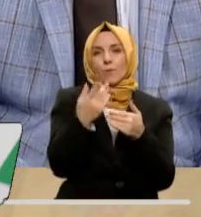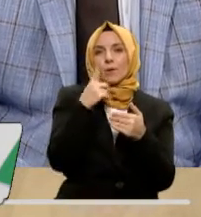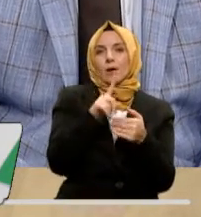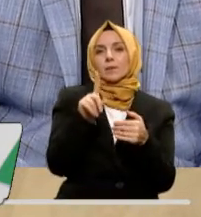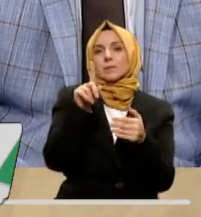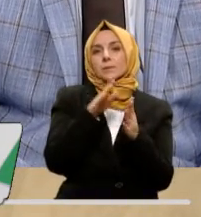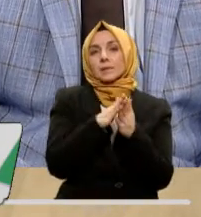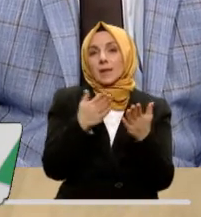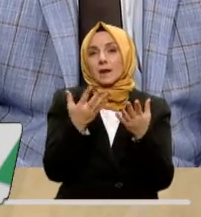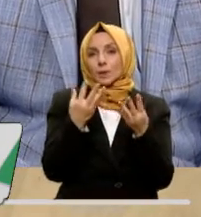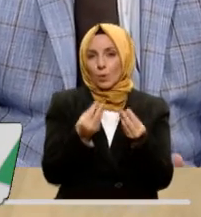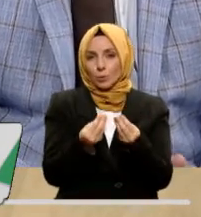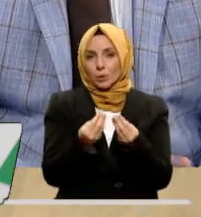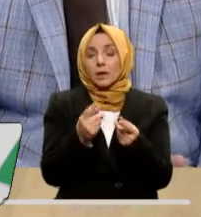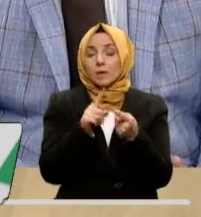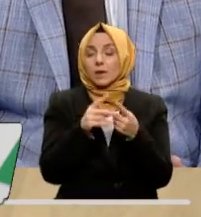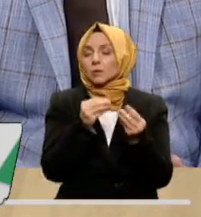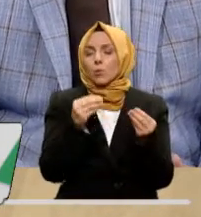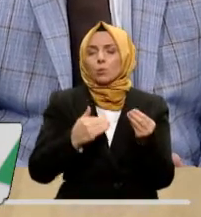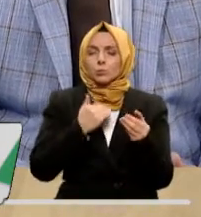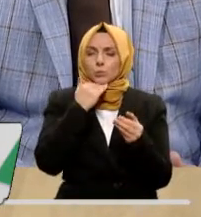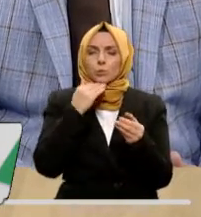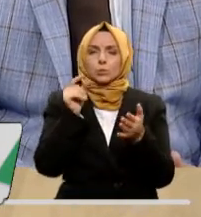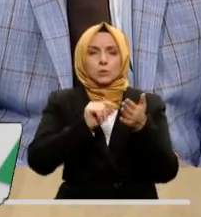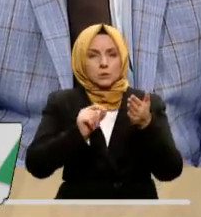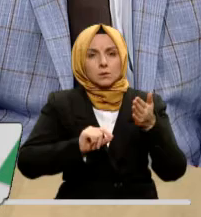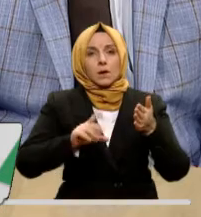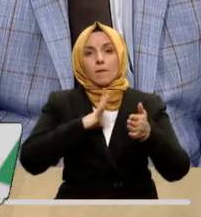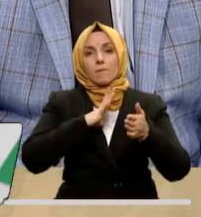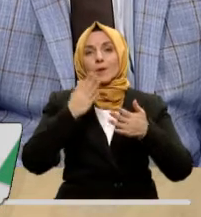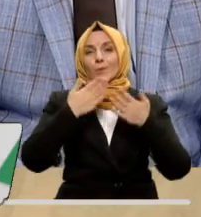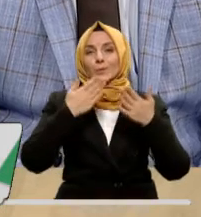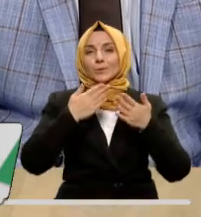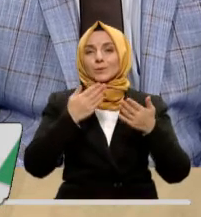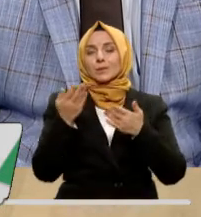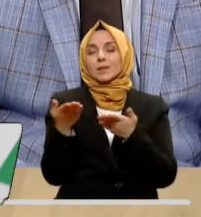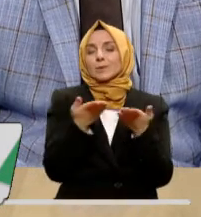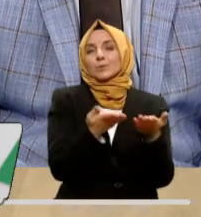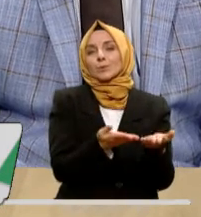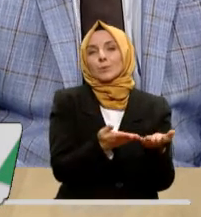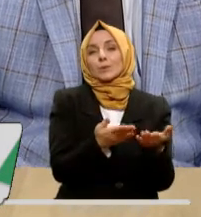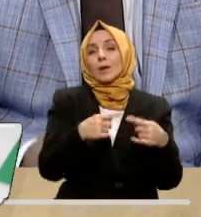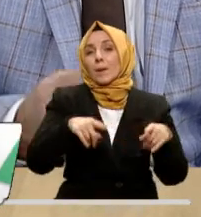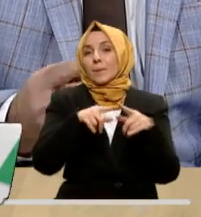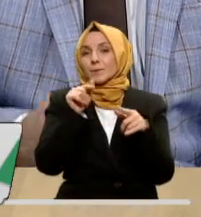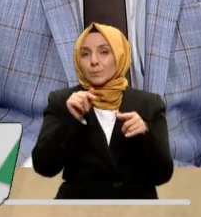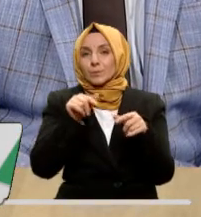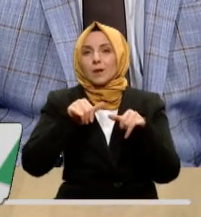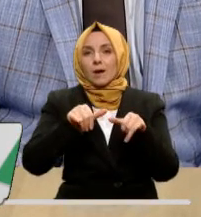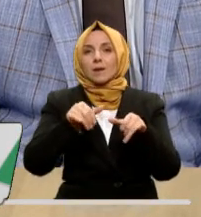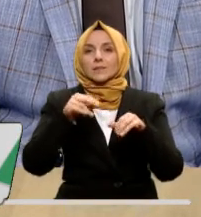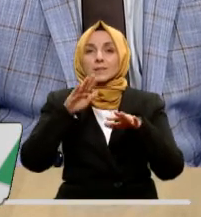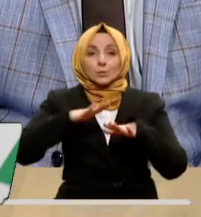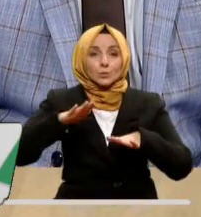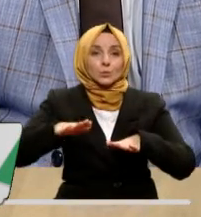haline geldi ve çok dolu bir içerikle e okuyucunun karşısına çıkmaya başladı biz burada Aynen çocuk